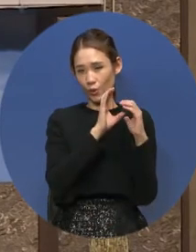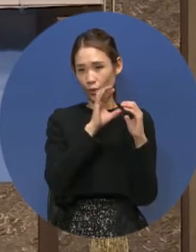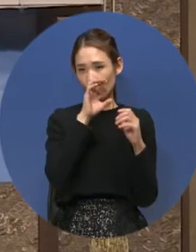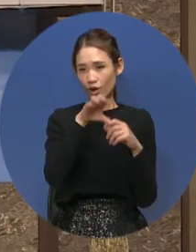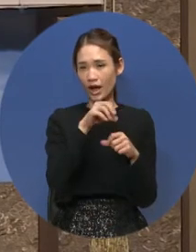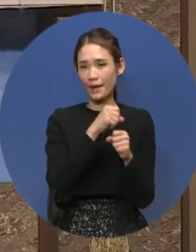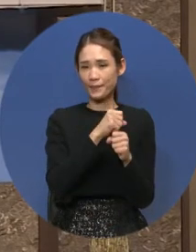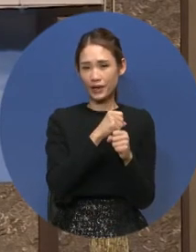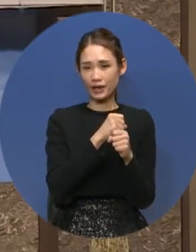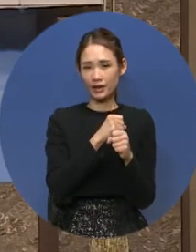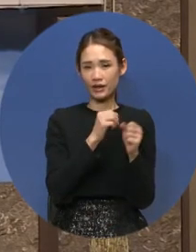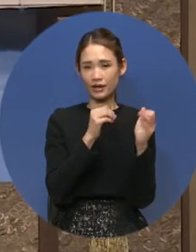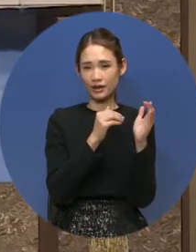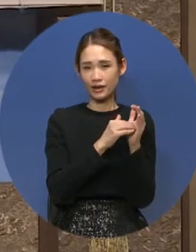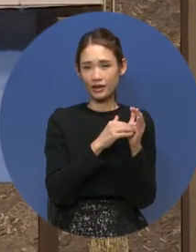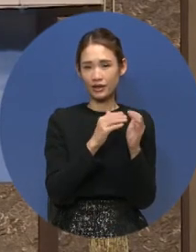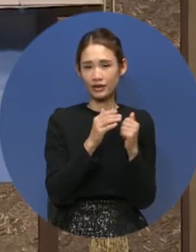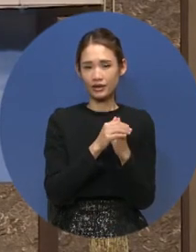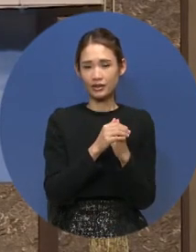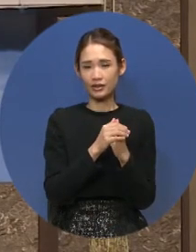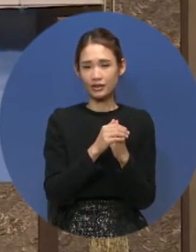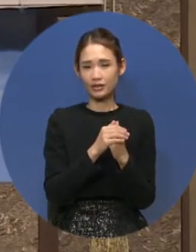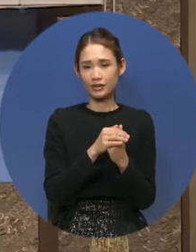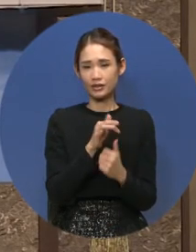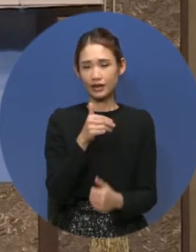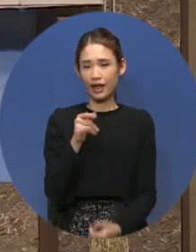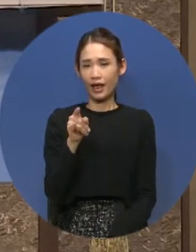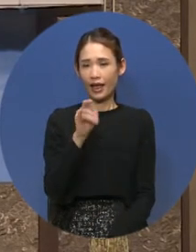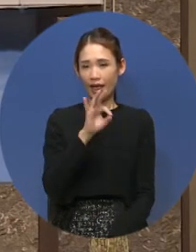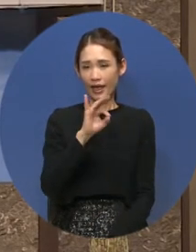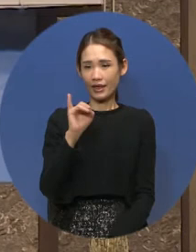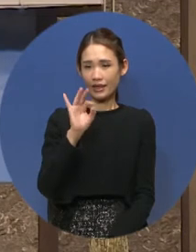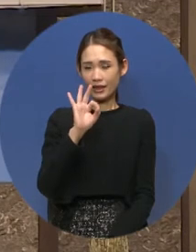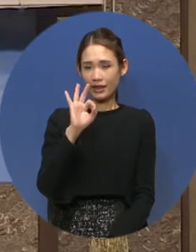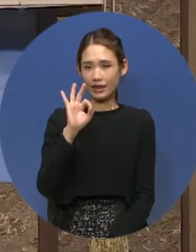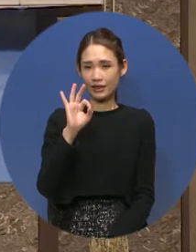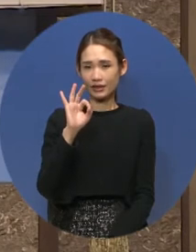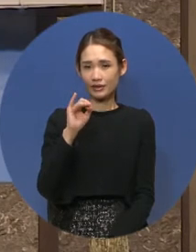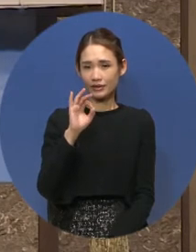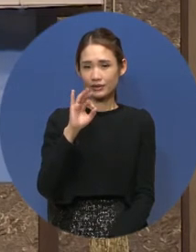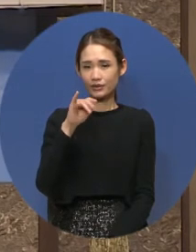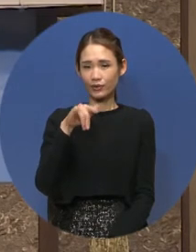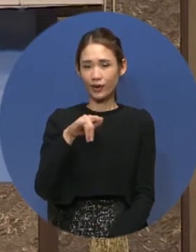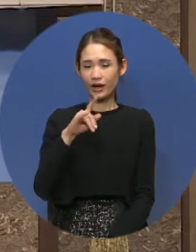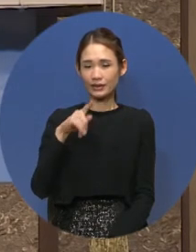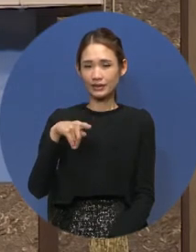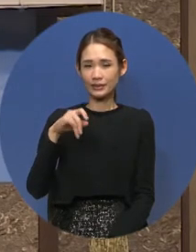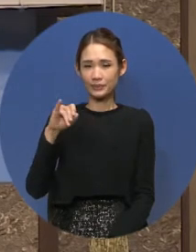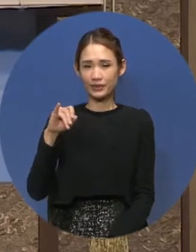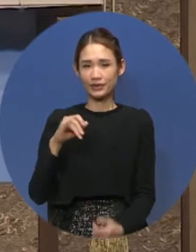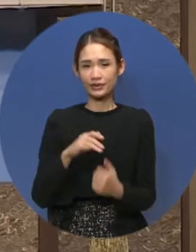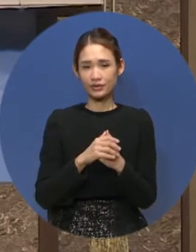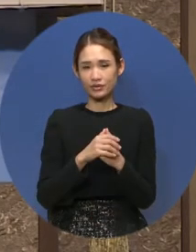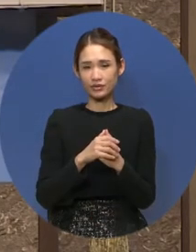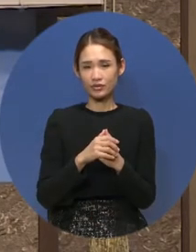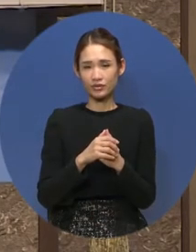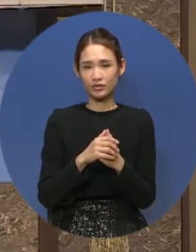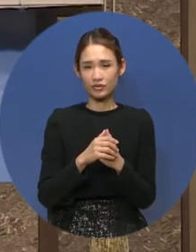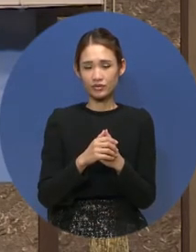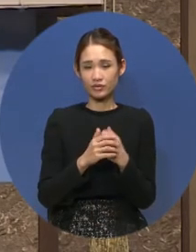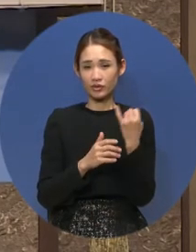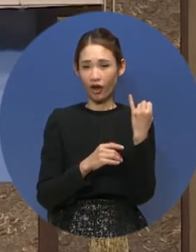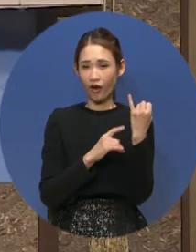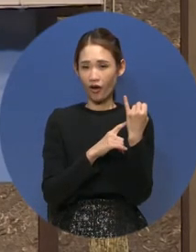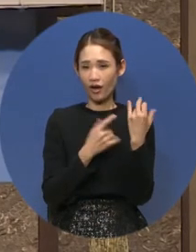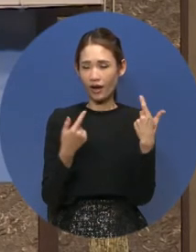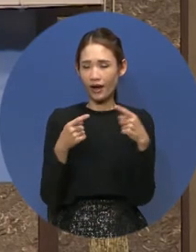소통 공간을 만들었습니다. 헤이YDP라고요. 네. HeyYDP라고 거기서 이제 그 여성분들이 함께